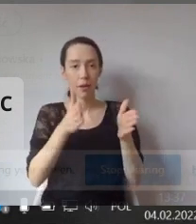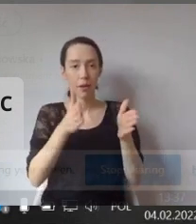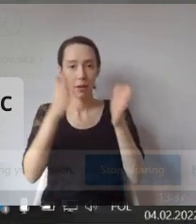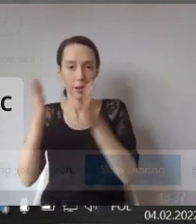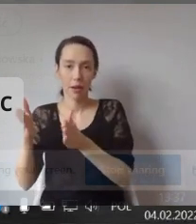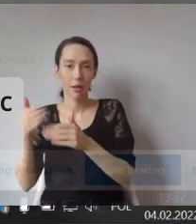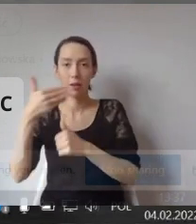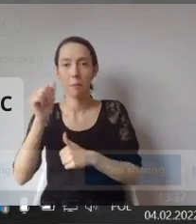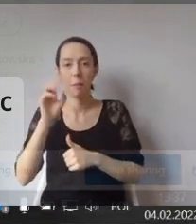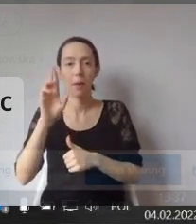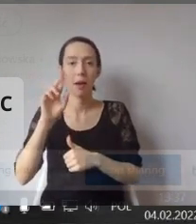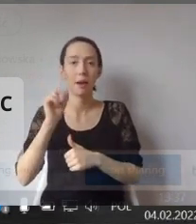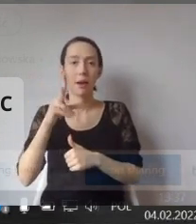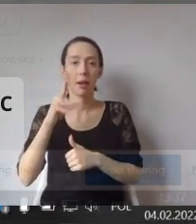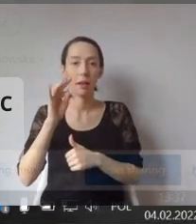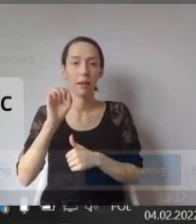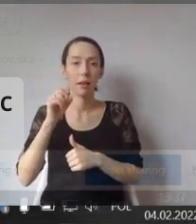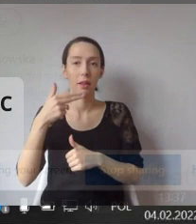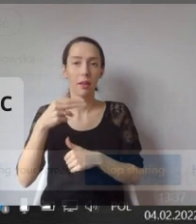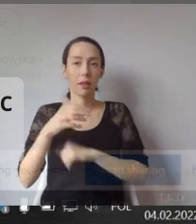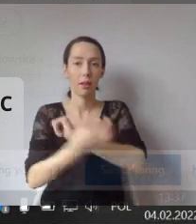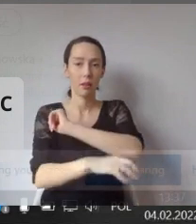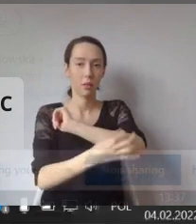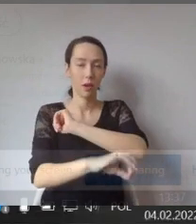marketing student.